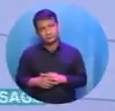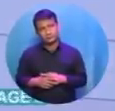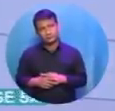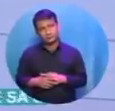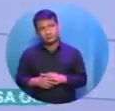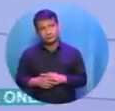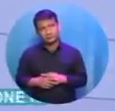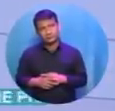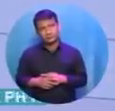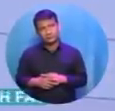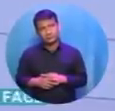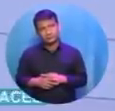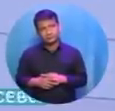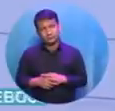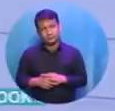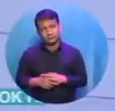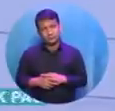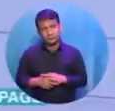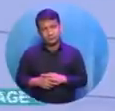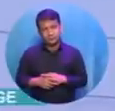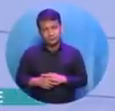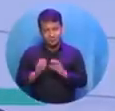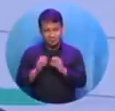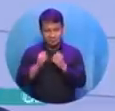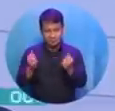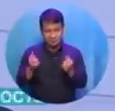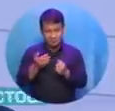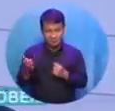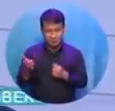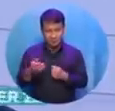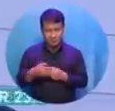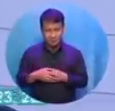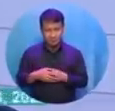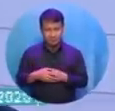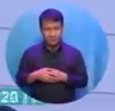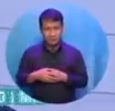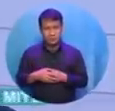Hello? Una nang imon ngan, matigam ko